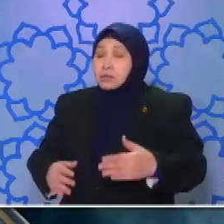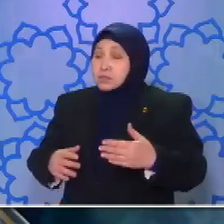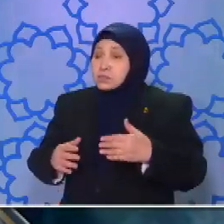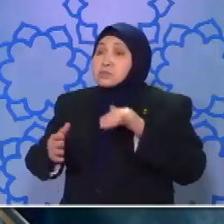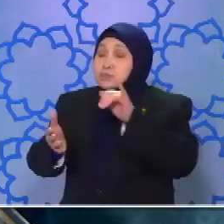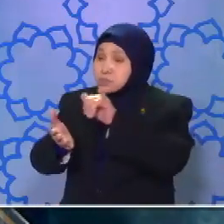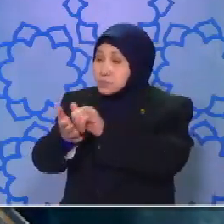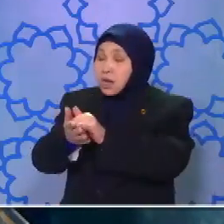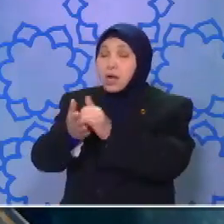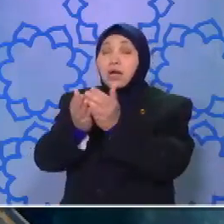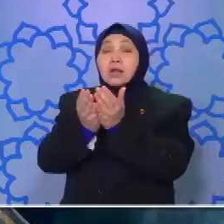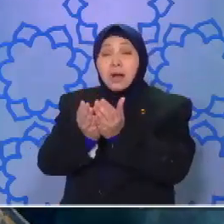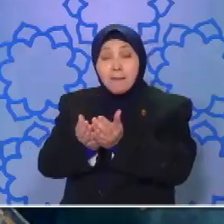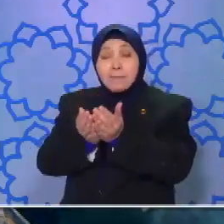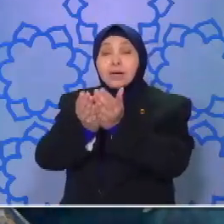Amman